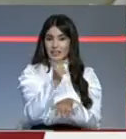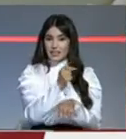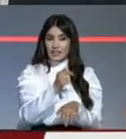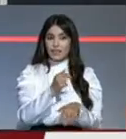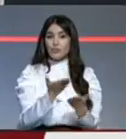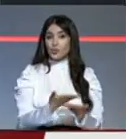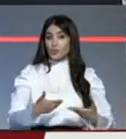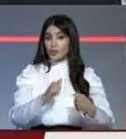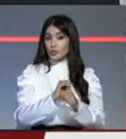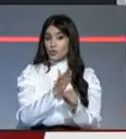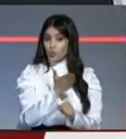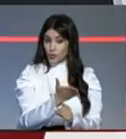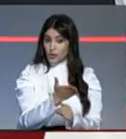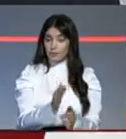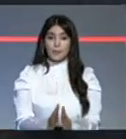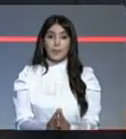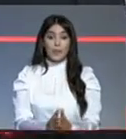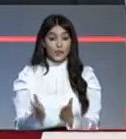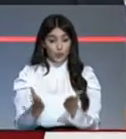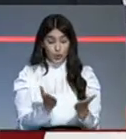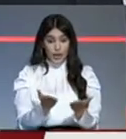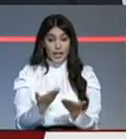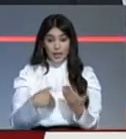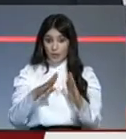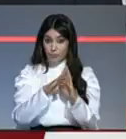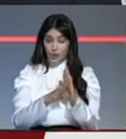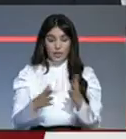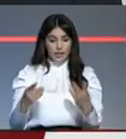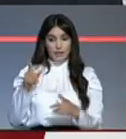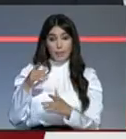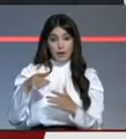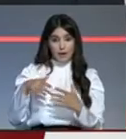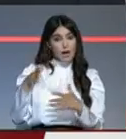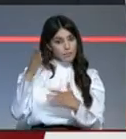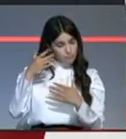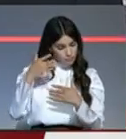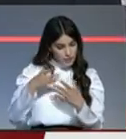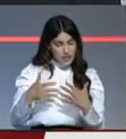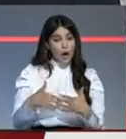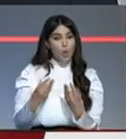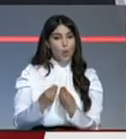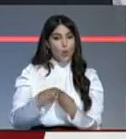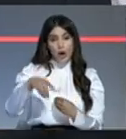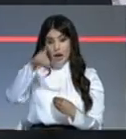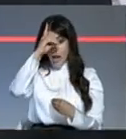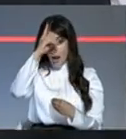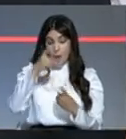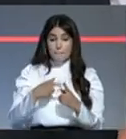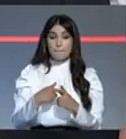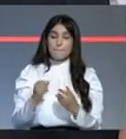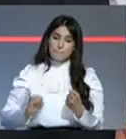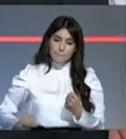الجائحه القات اهتمام من قبل التعاون الالماني وتوصف حوالي